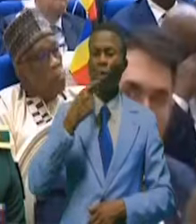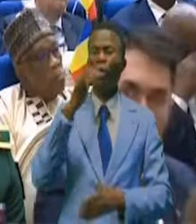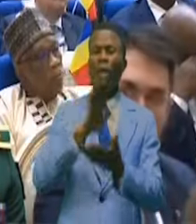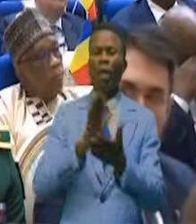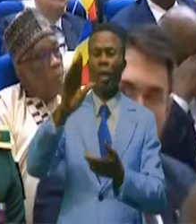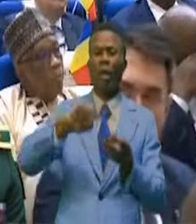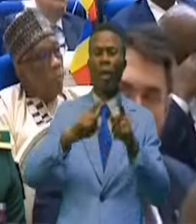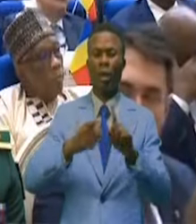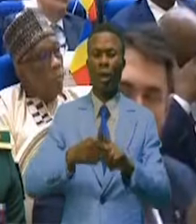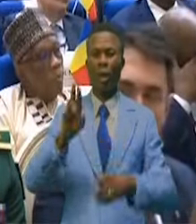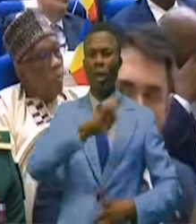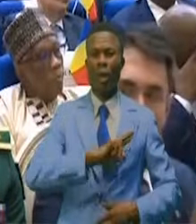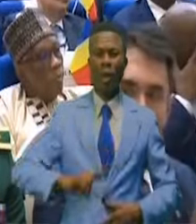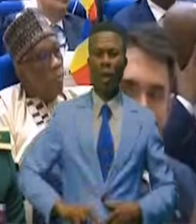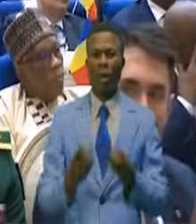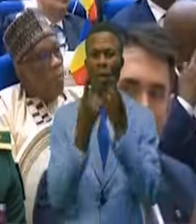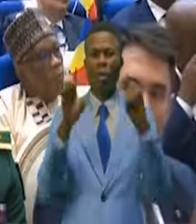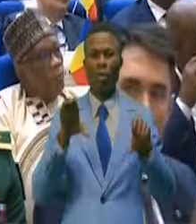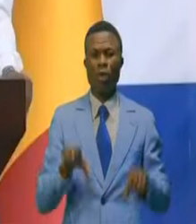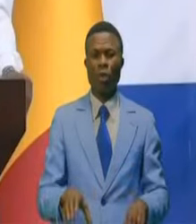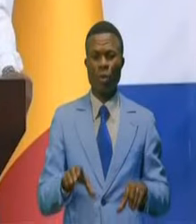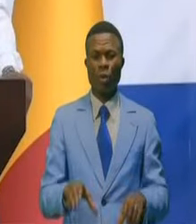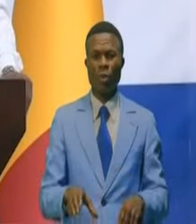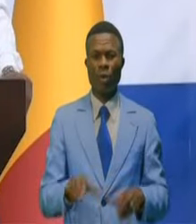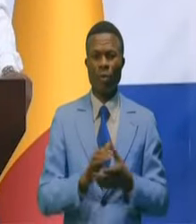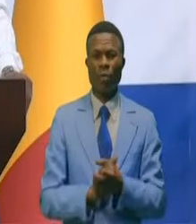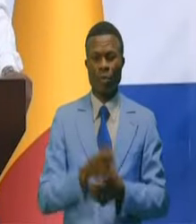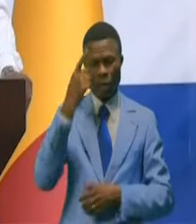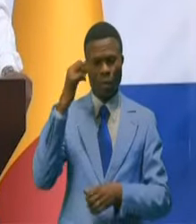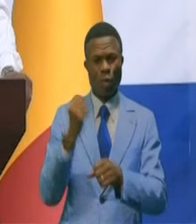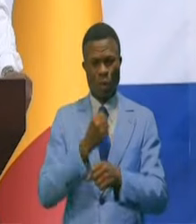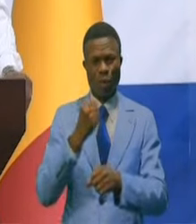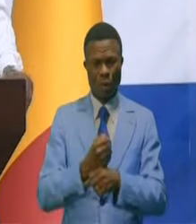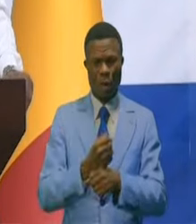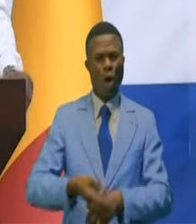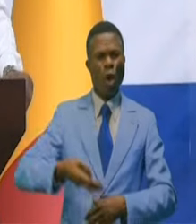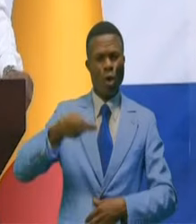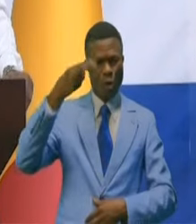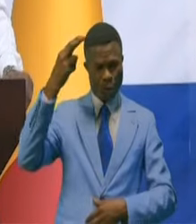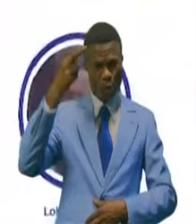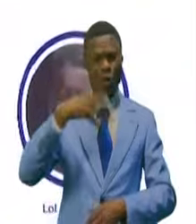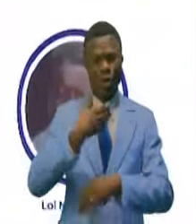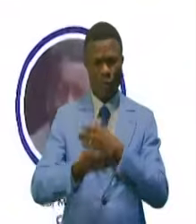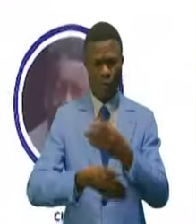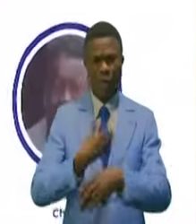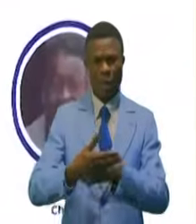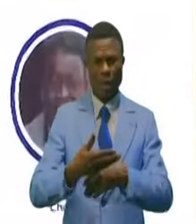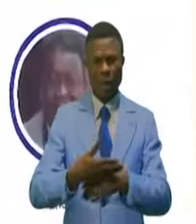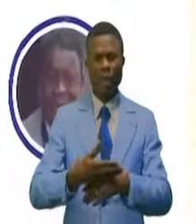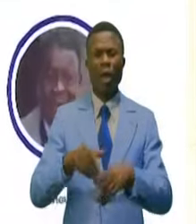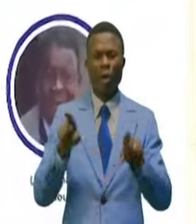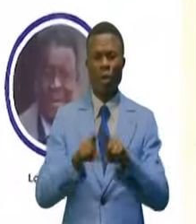son homologue de la République démocratique du Congo pour les travaux de haute volée réalisés en tant